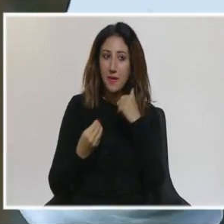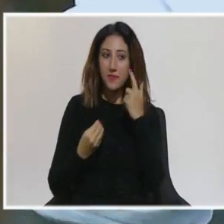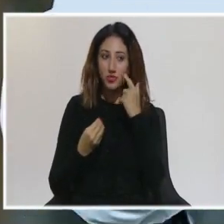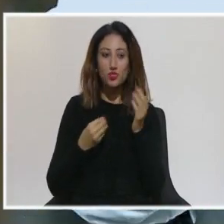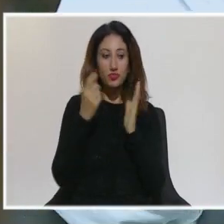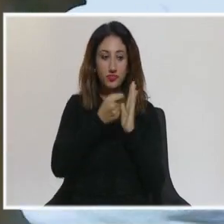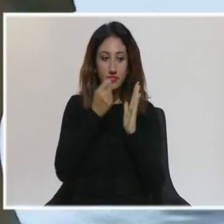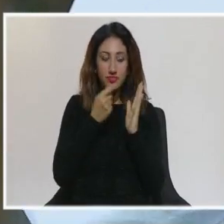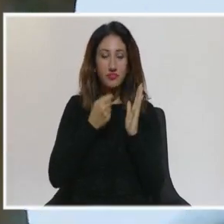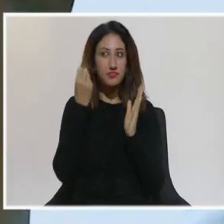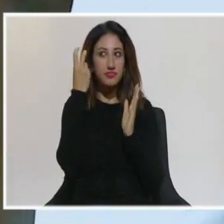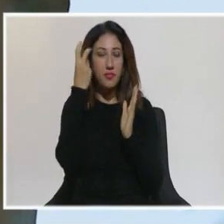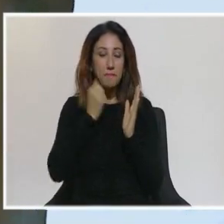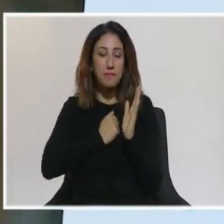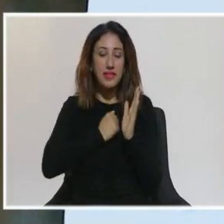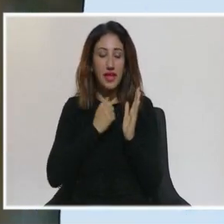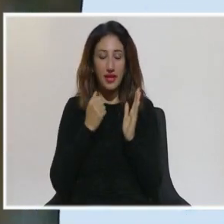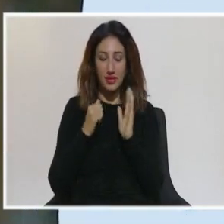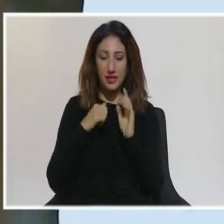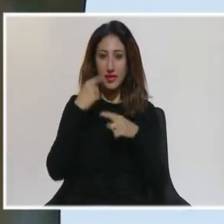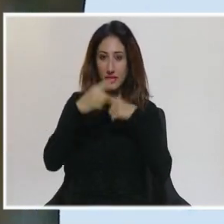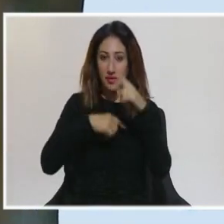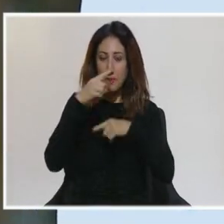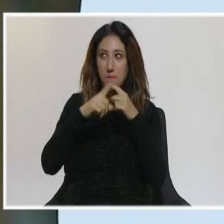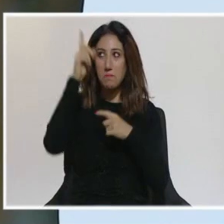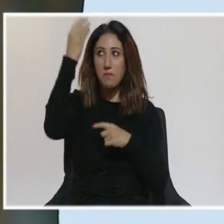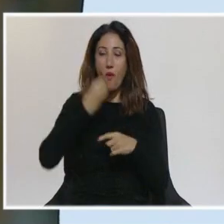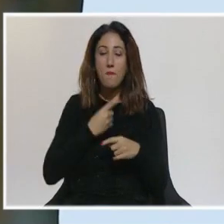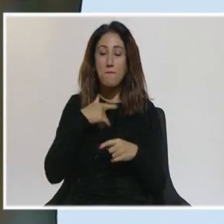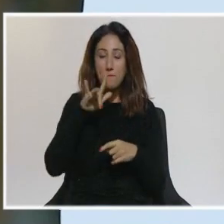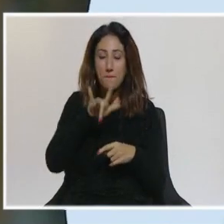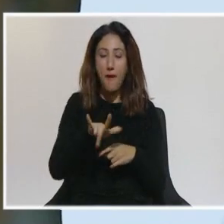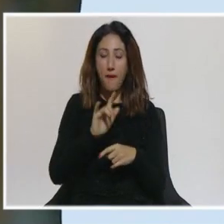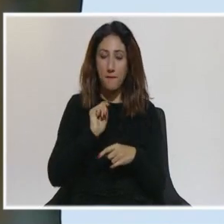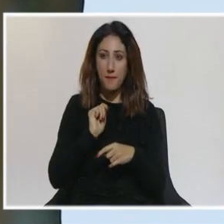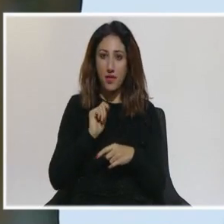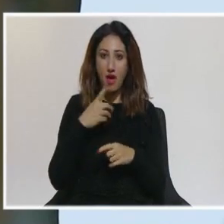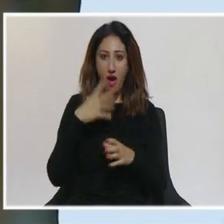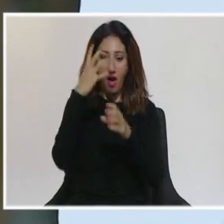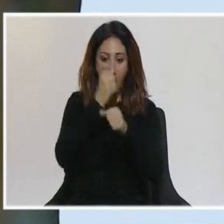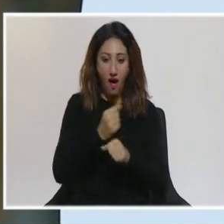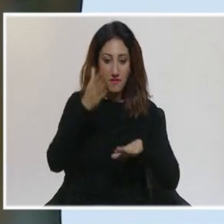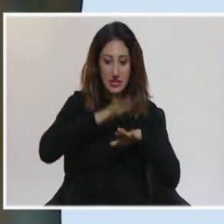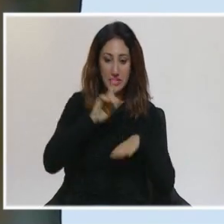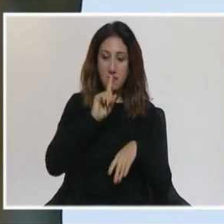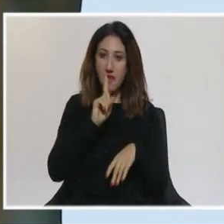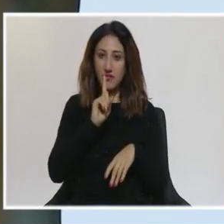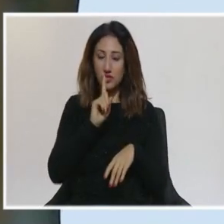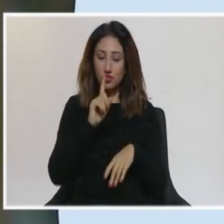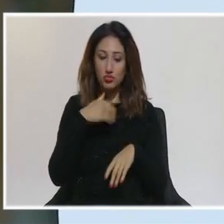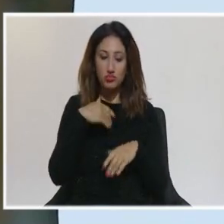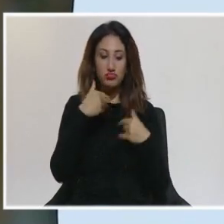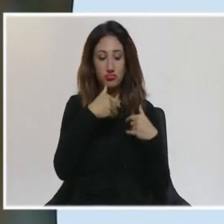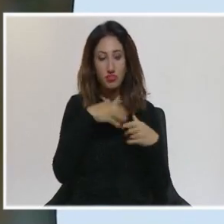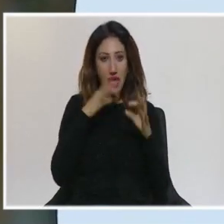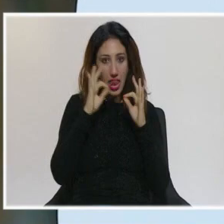حاجه ارتجل حاجه بتاع، حصل الهوايه. بس انا للامانه ما حافظتش عليها، يعني ايه كانت عايزه